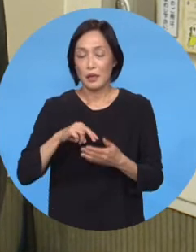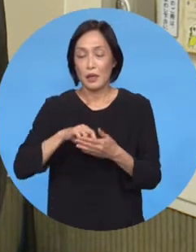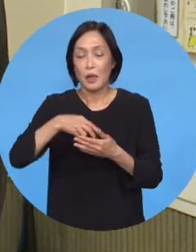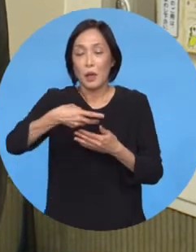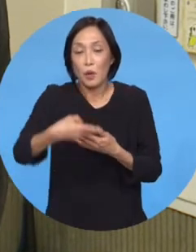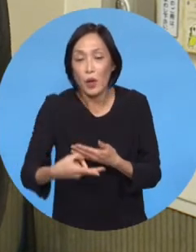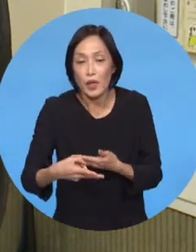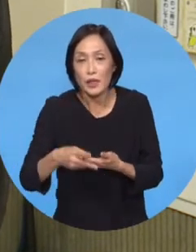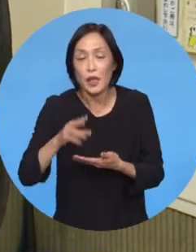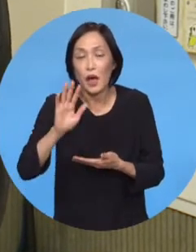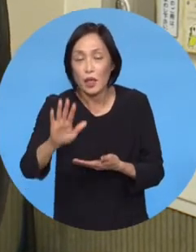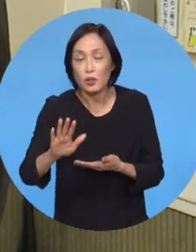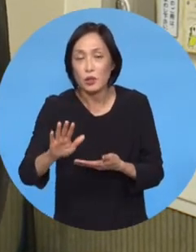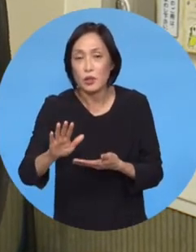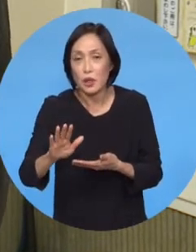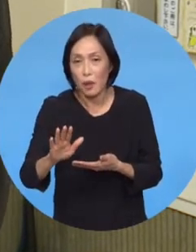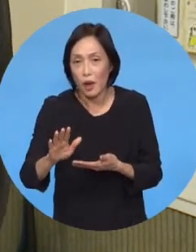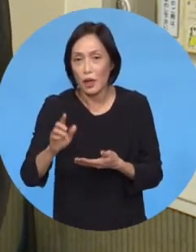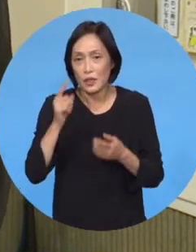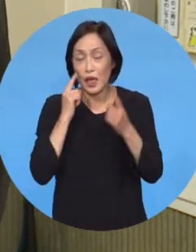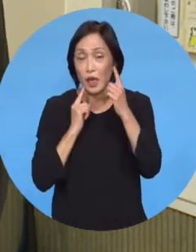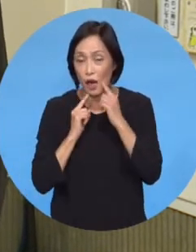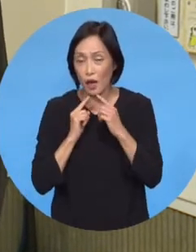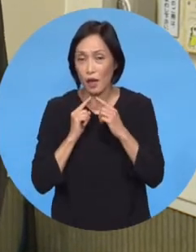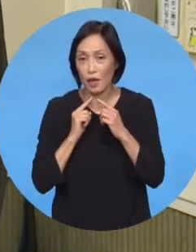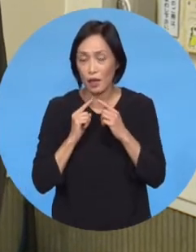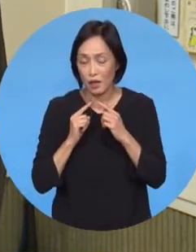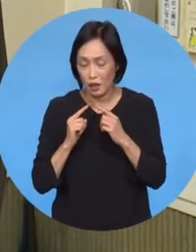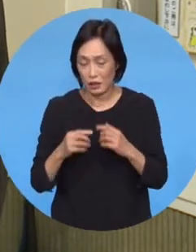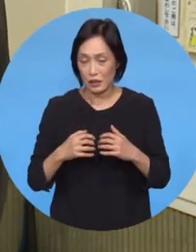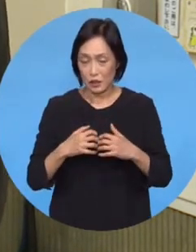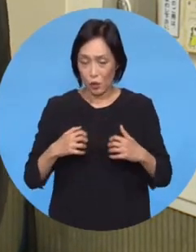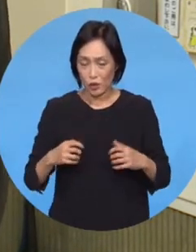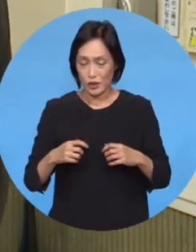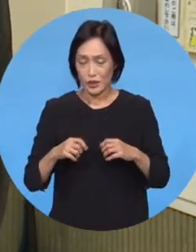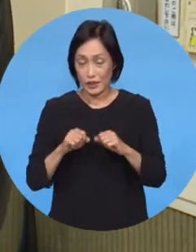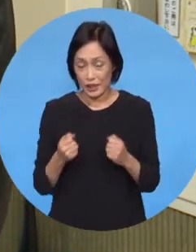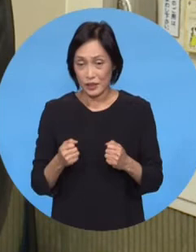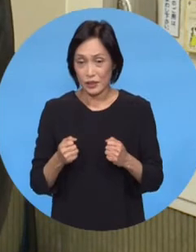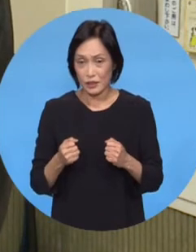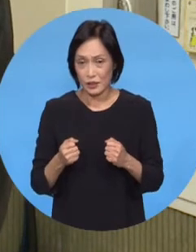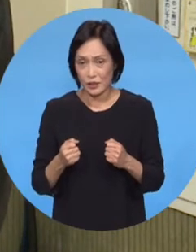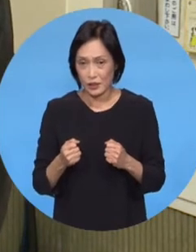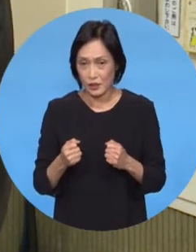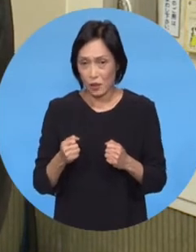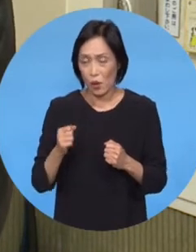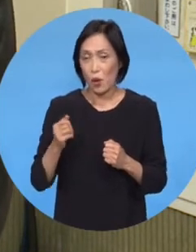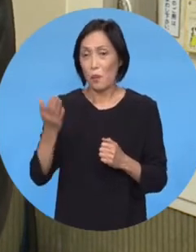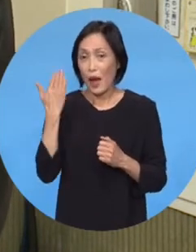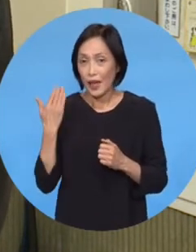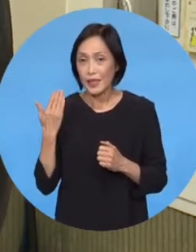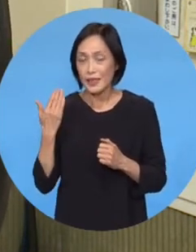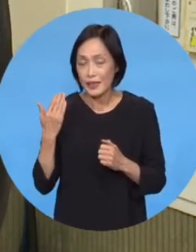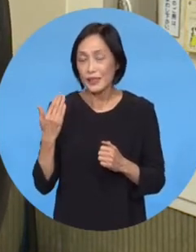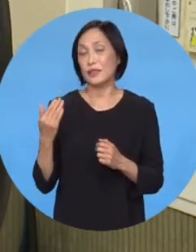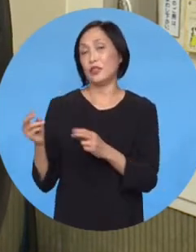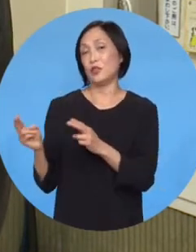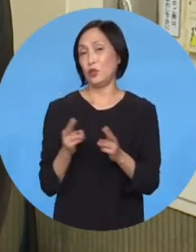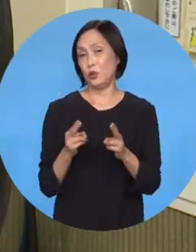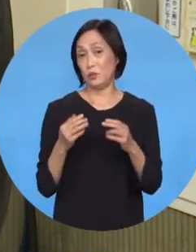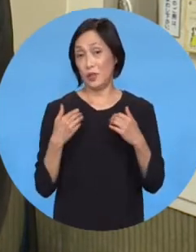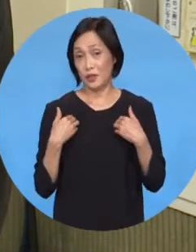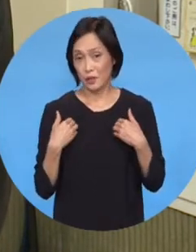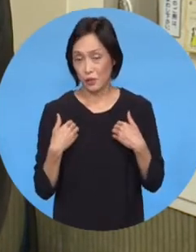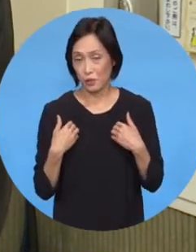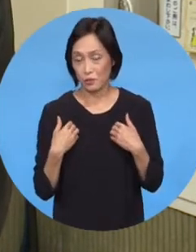遅いんですよ。遅いのでこけて骨折して、それからちゃんと準備しよう、それではもう遅すぎますから、こける前にちょっと